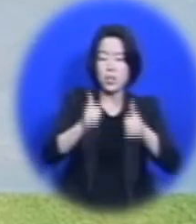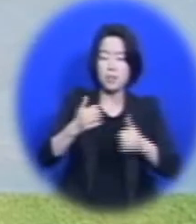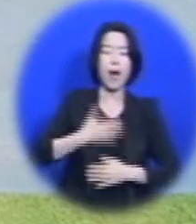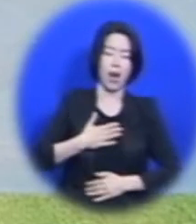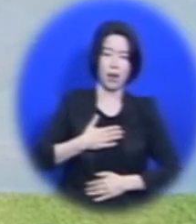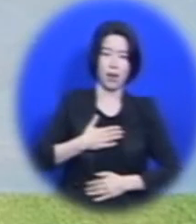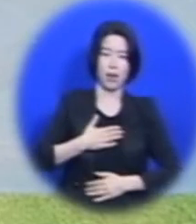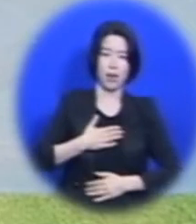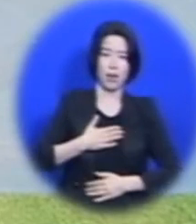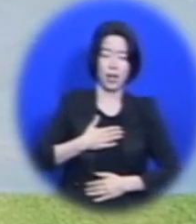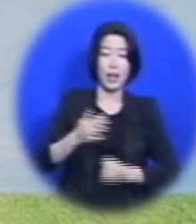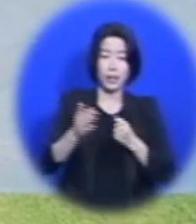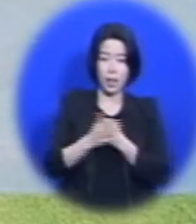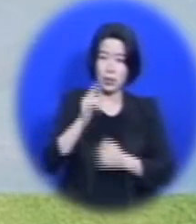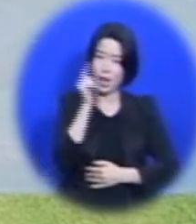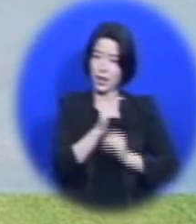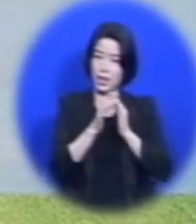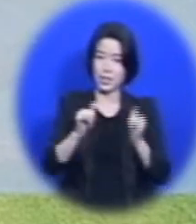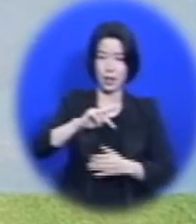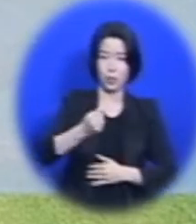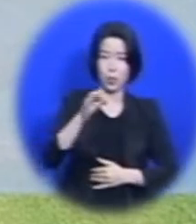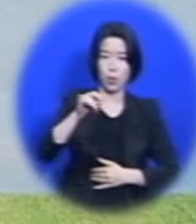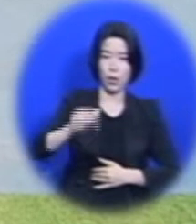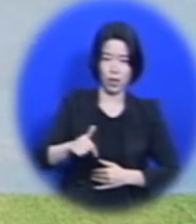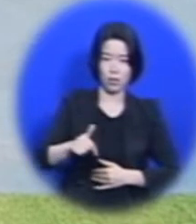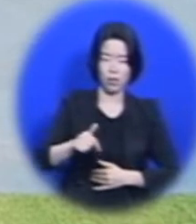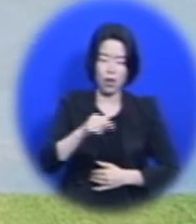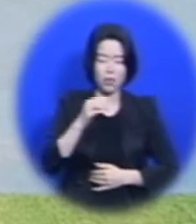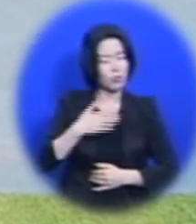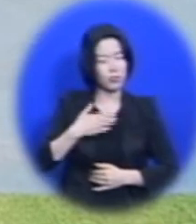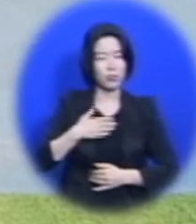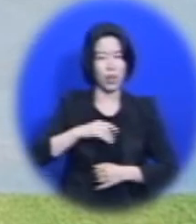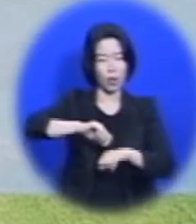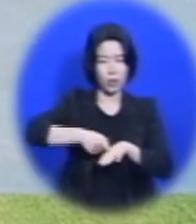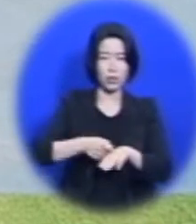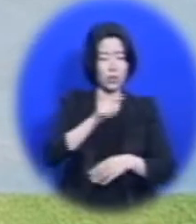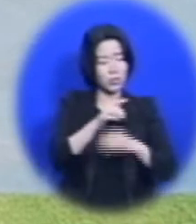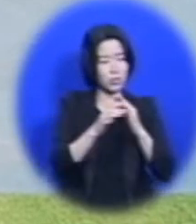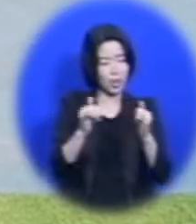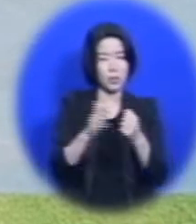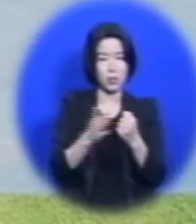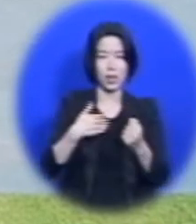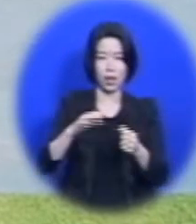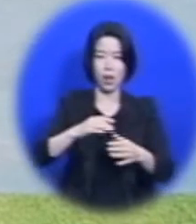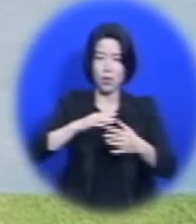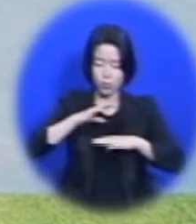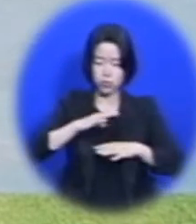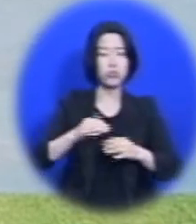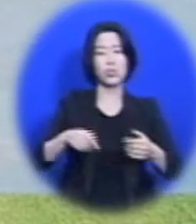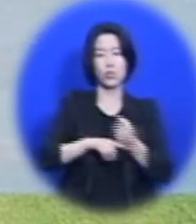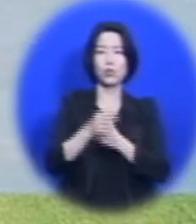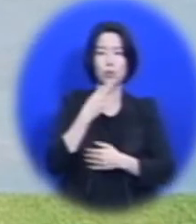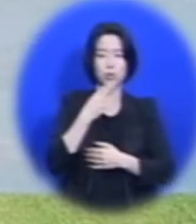알았어요. 그러니 악한 사람 도액을 굳이 그 사람 때문에 무서워할 이유가 없었어요.